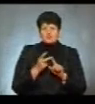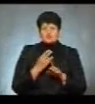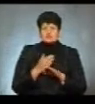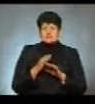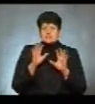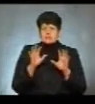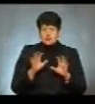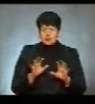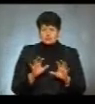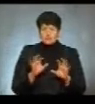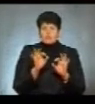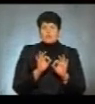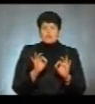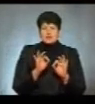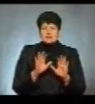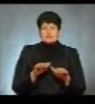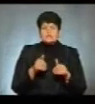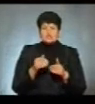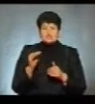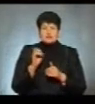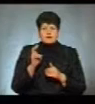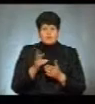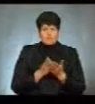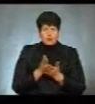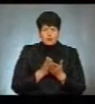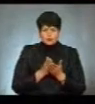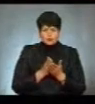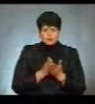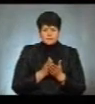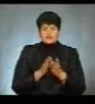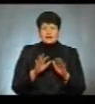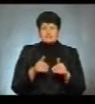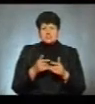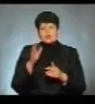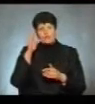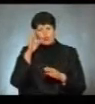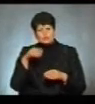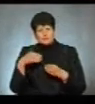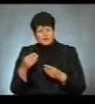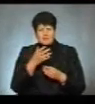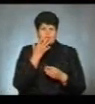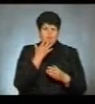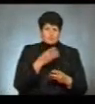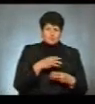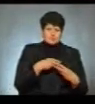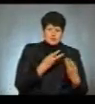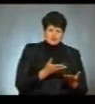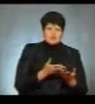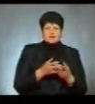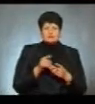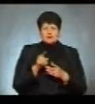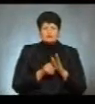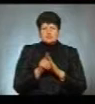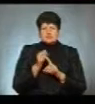по надавачах житлово-комунальних послуг, тобто надавачі там водопостачання, теплопостачання, вона починає діяти